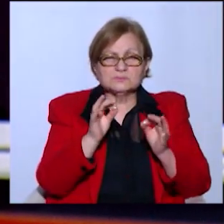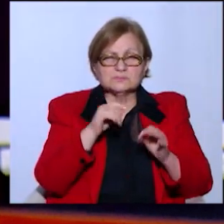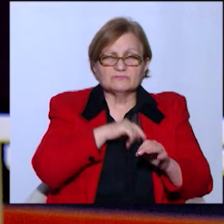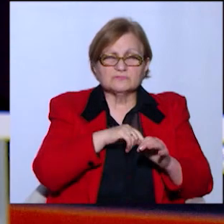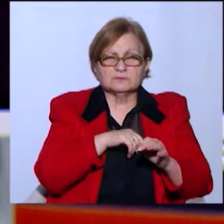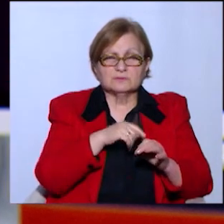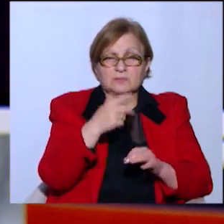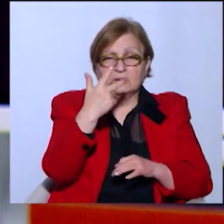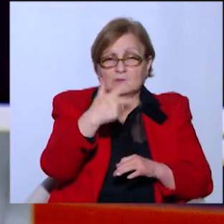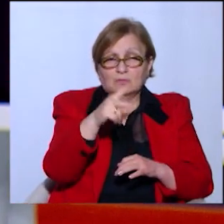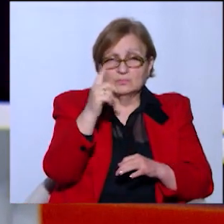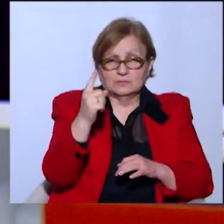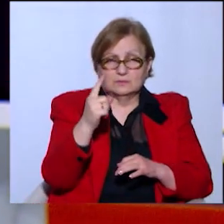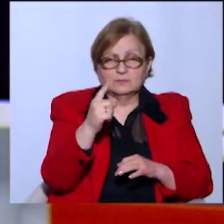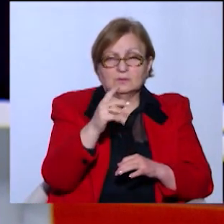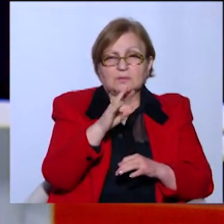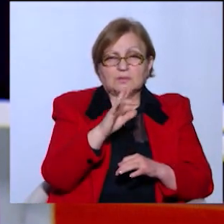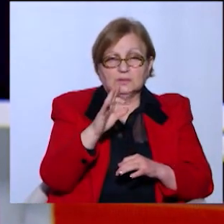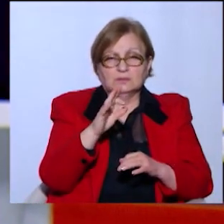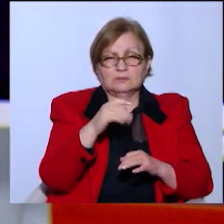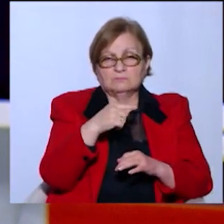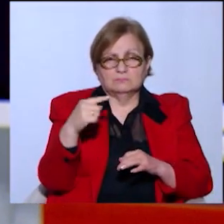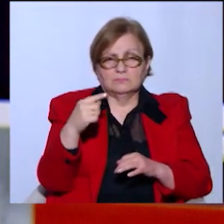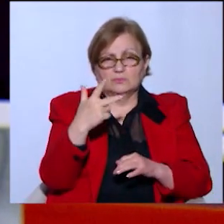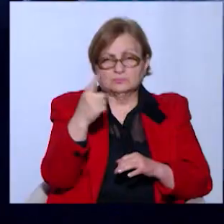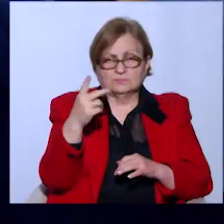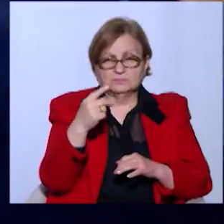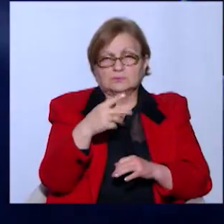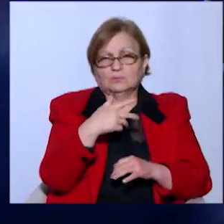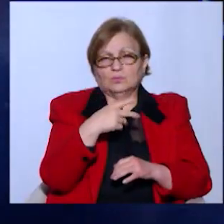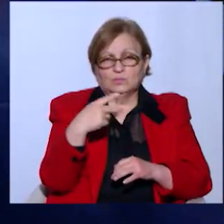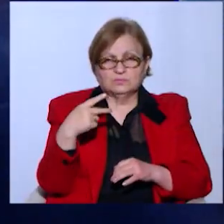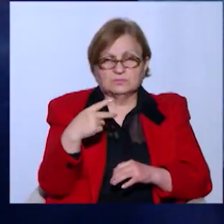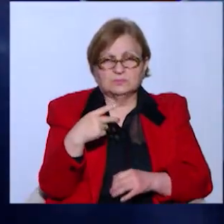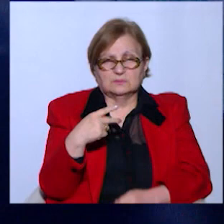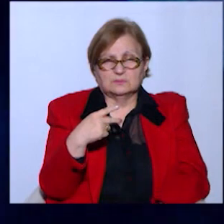მიიღება 31 ქუ მინუს 31 უდრის